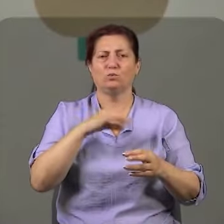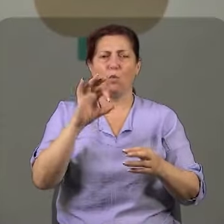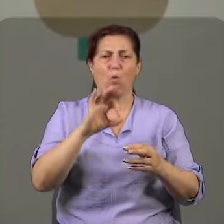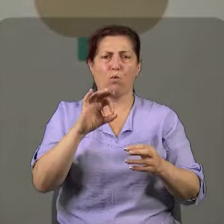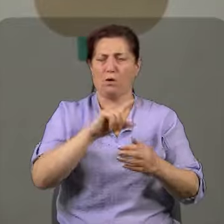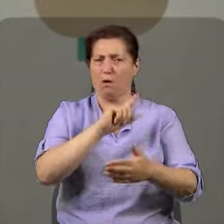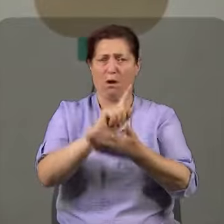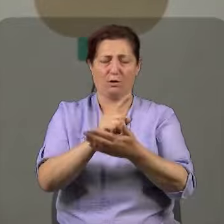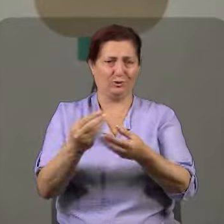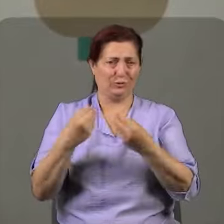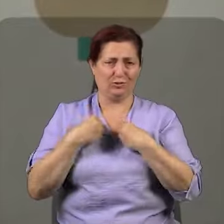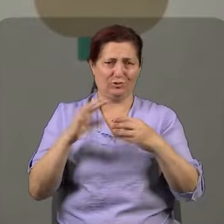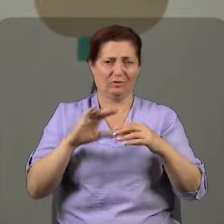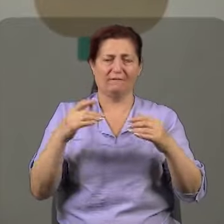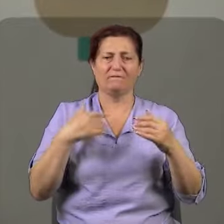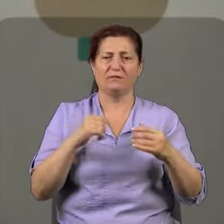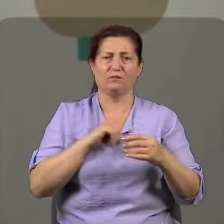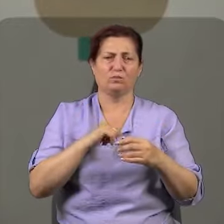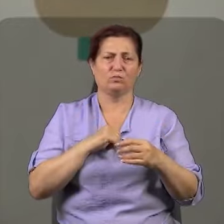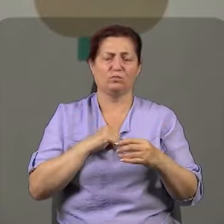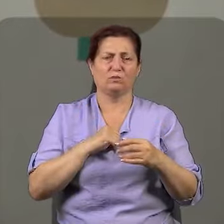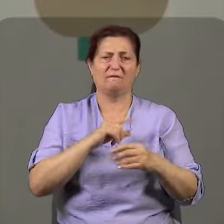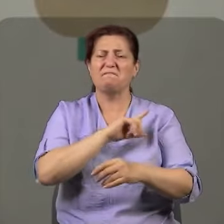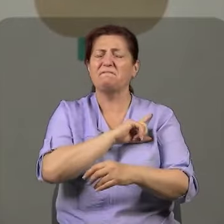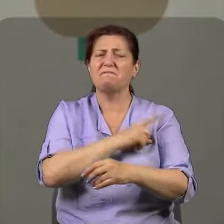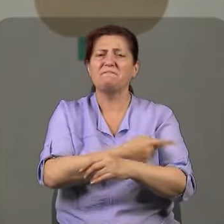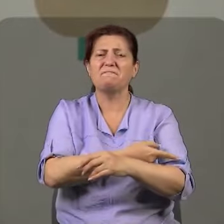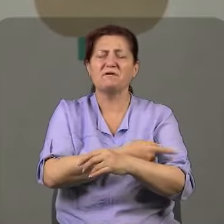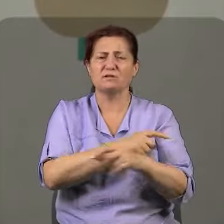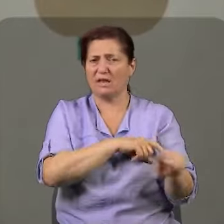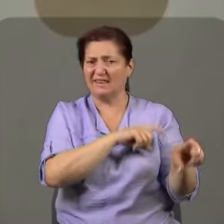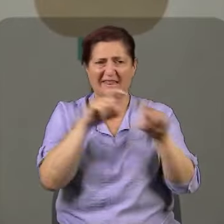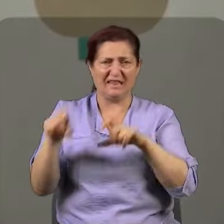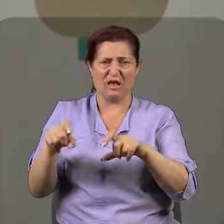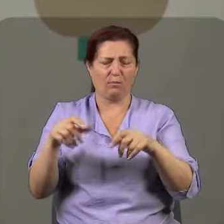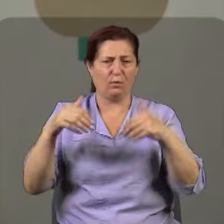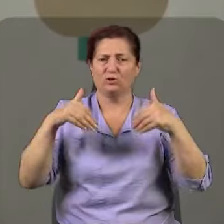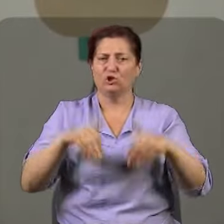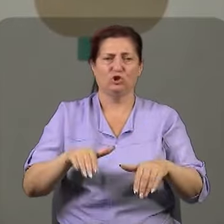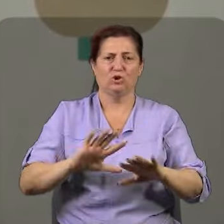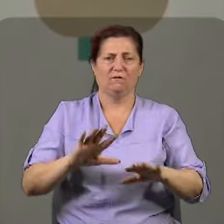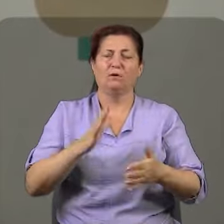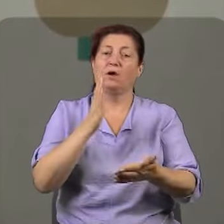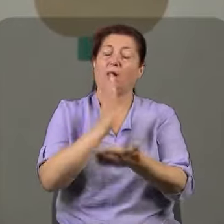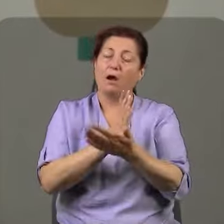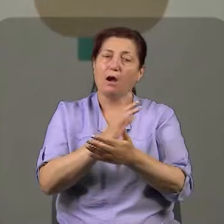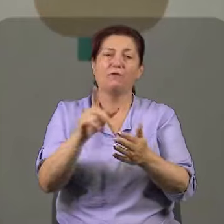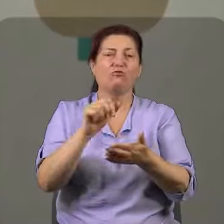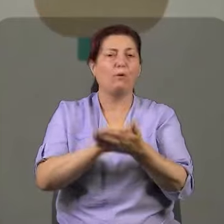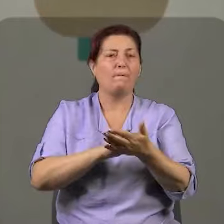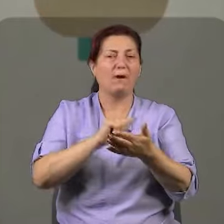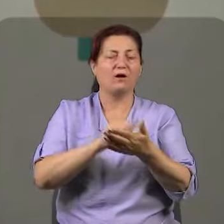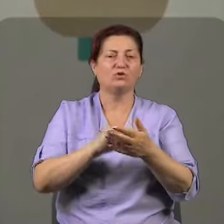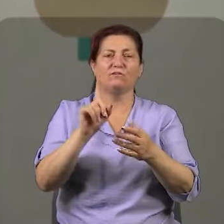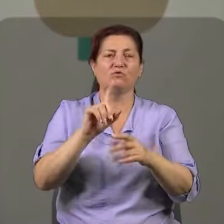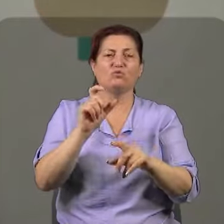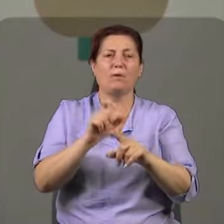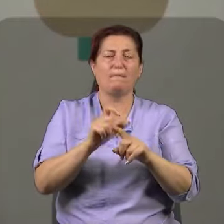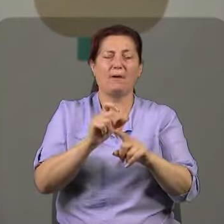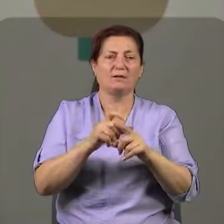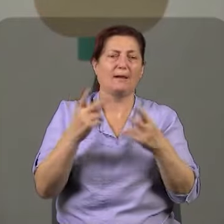հարցի պատասխանն է, լավ, հիմա ֆիզիկապես հնարավոր չէ, բայց մենակ ֆիզիկապես տեղափոխումով չեք որոշում, կա նաև այլ պատճառներ, ինչ-որ բաներ պետք չի միավորել,